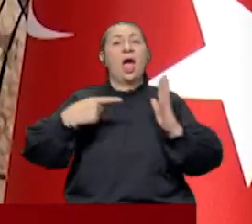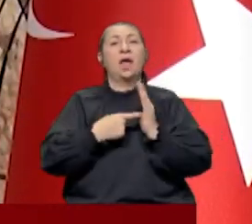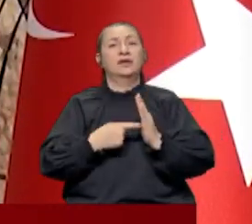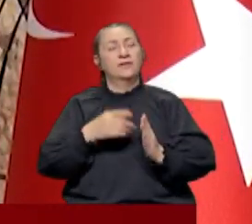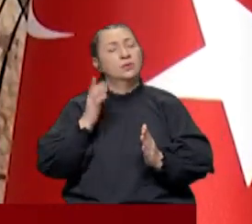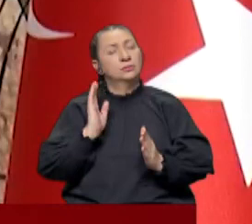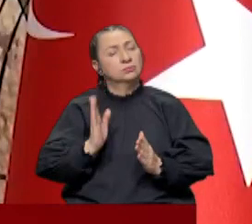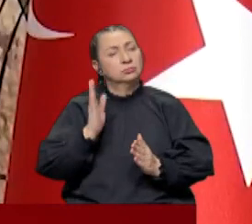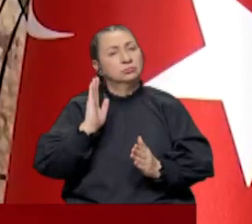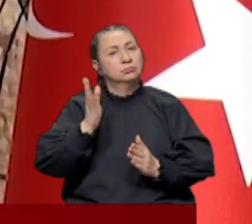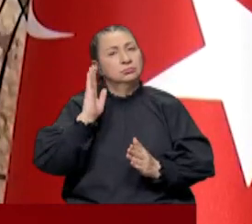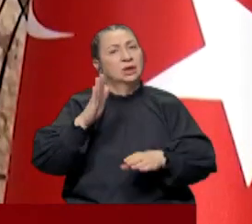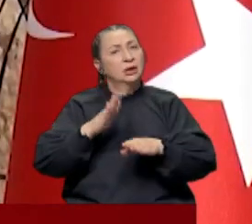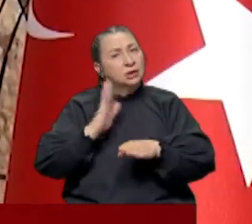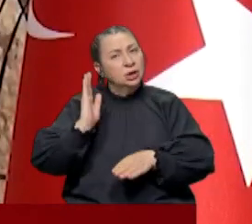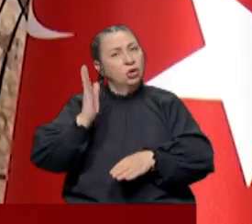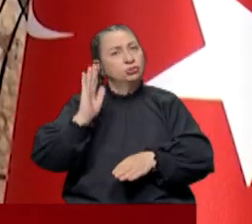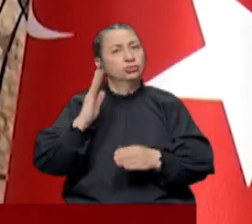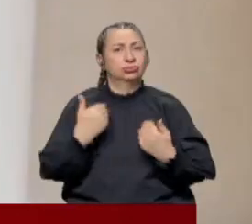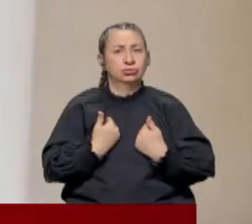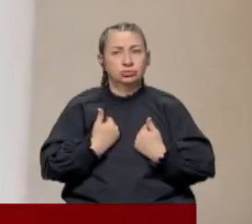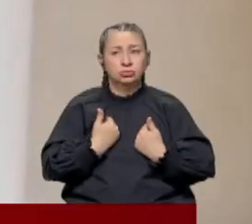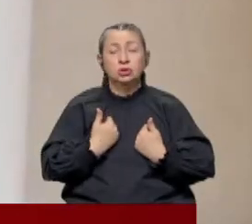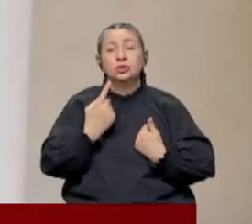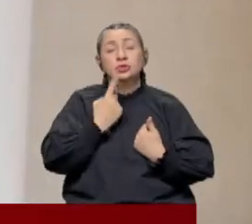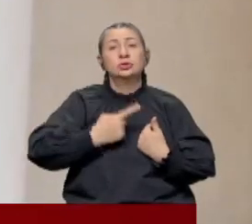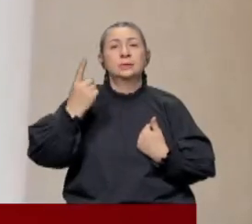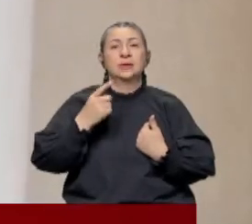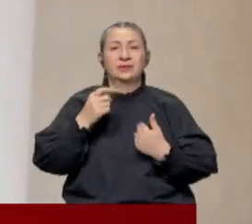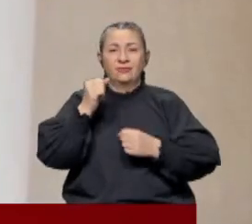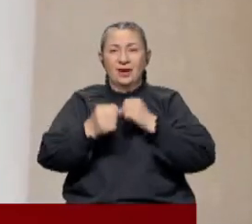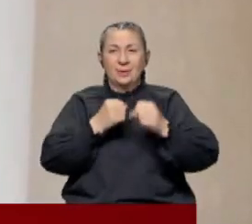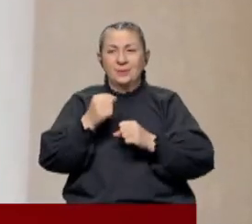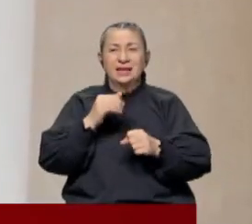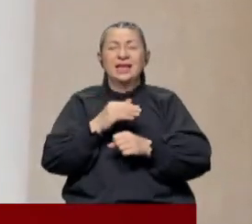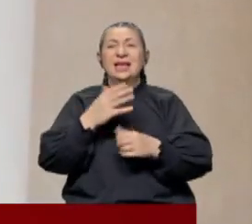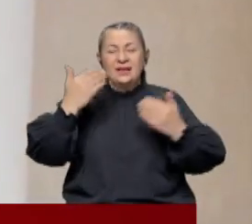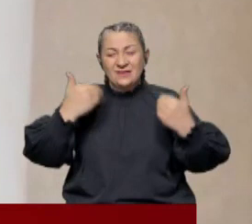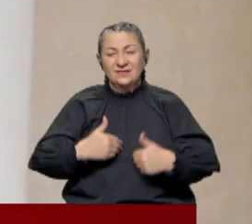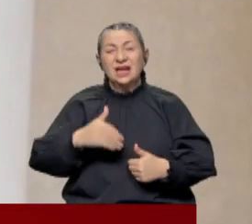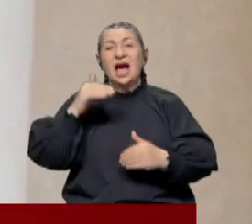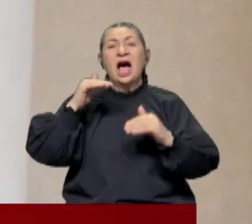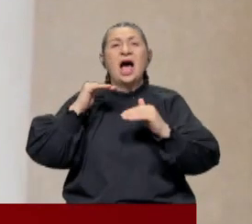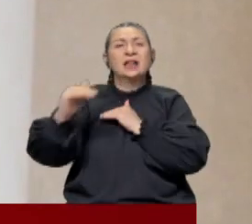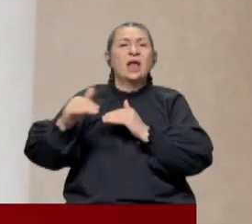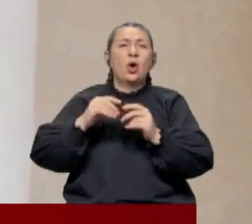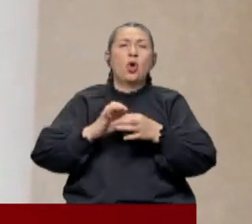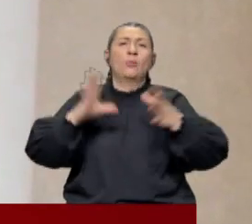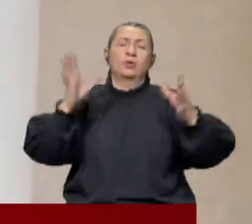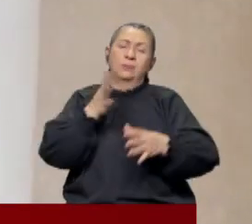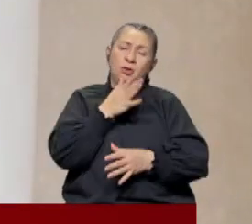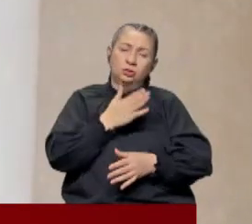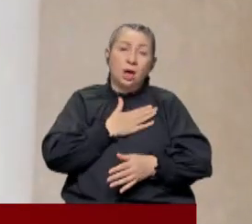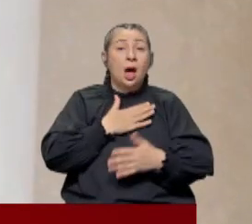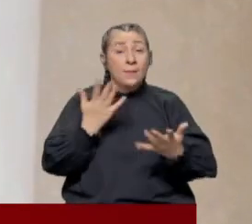hedeflerimize doğru adım adım ilerliyoruz. Cumhurbaşkanı sarayda yaşadığı için fiziki olarak halktan kopmuştu. Biz bunu biliyoruz.